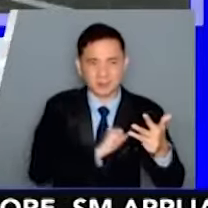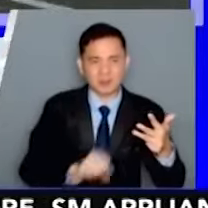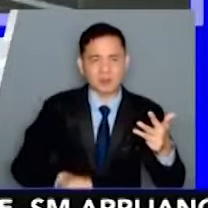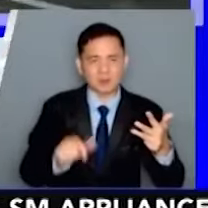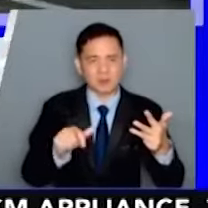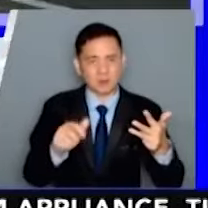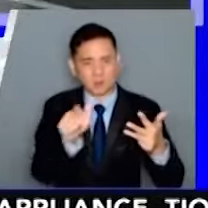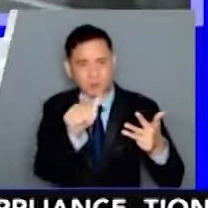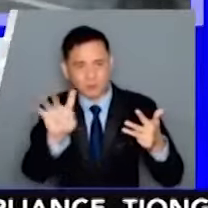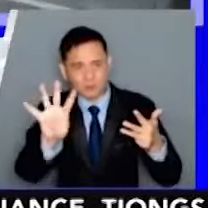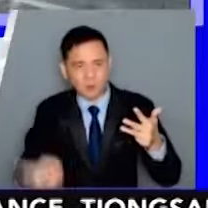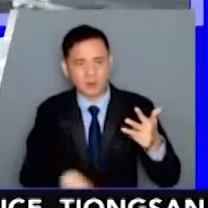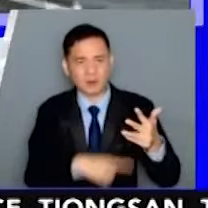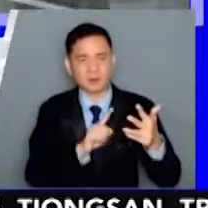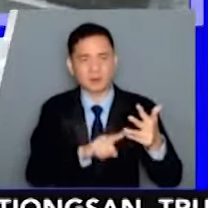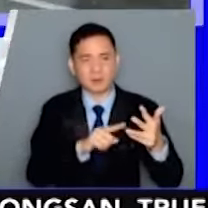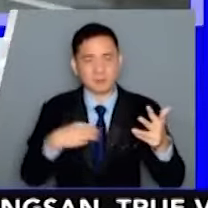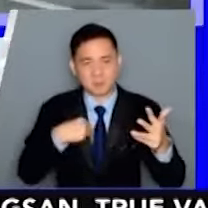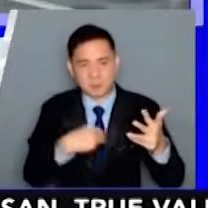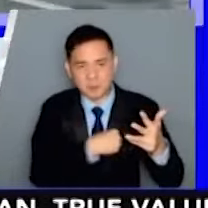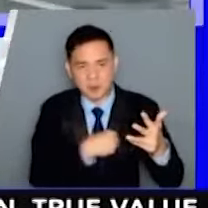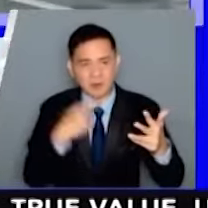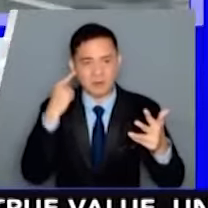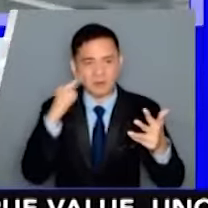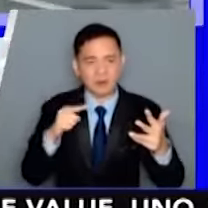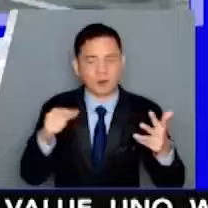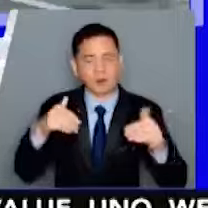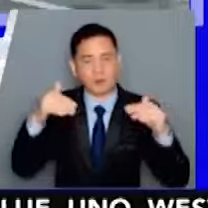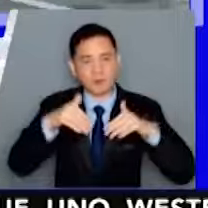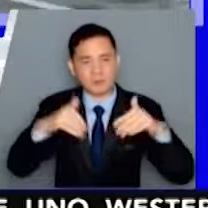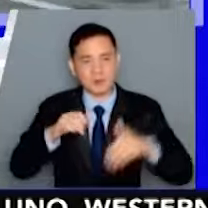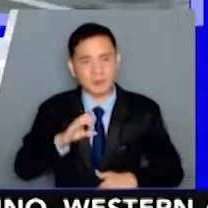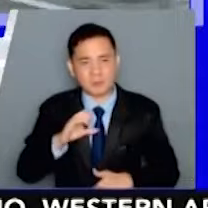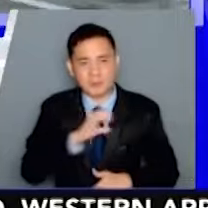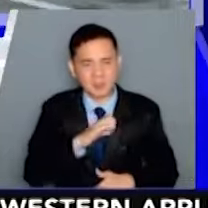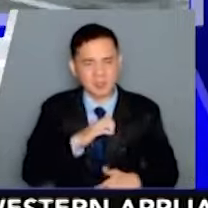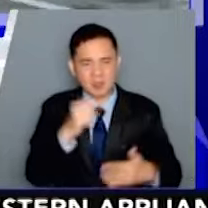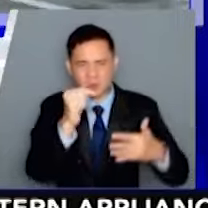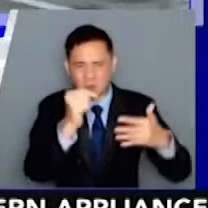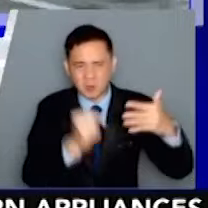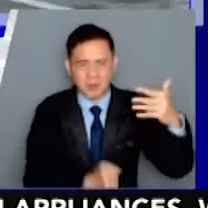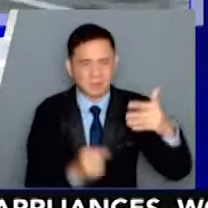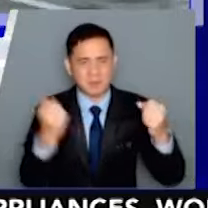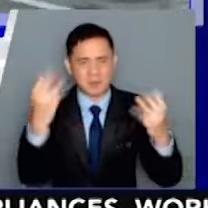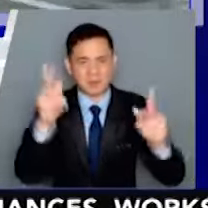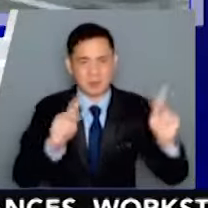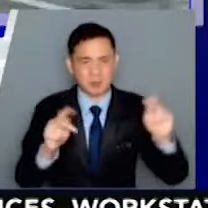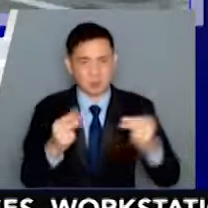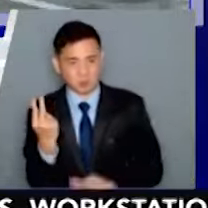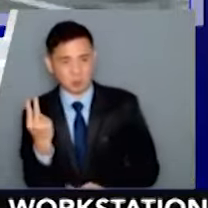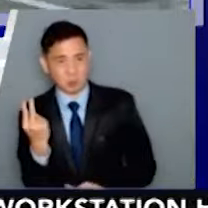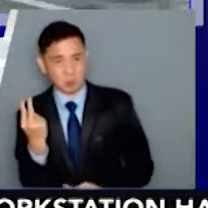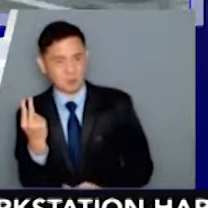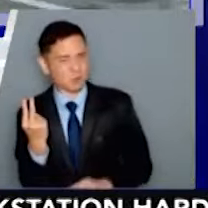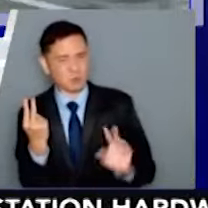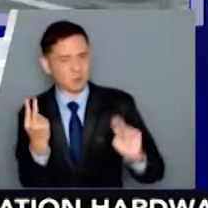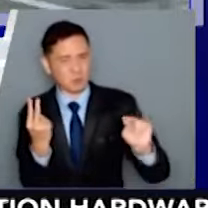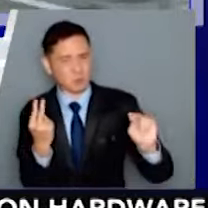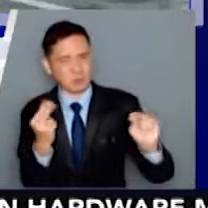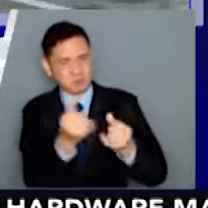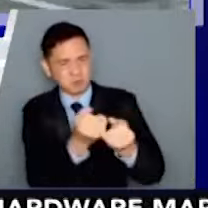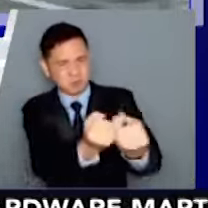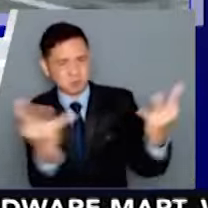meron pong miyembro ng bicameral conference committee, almost 30 po ang nag-a-attend yan. Pinasaringan din niya ang